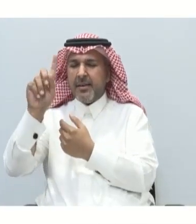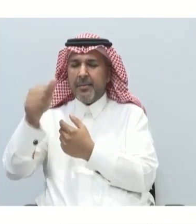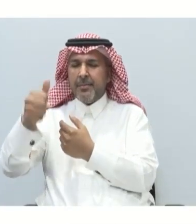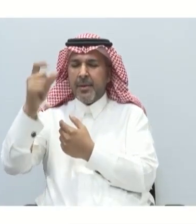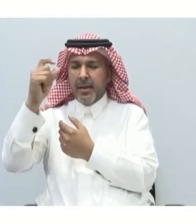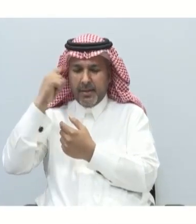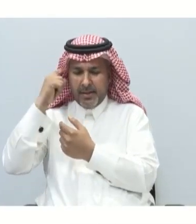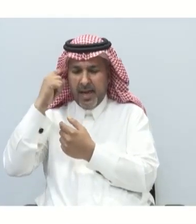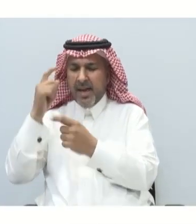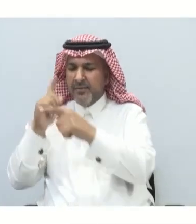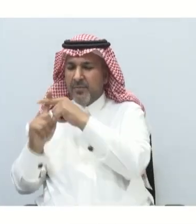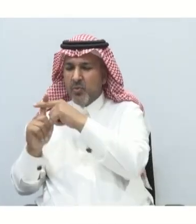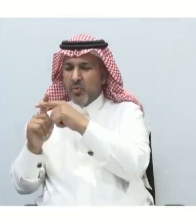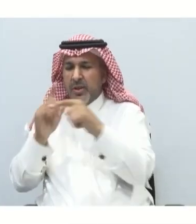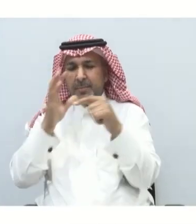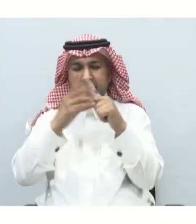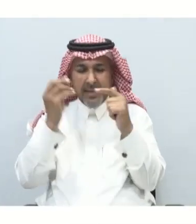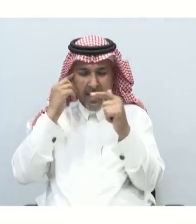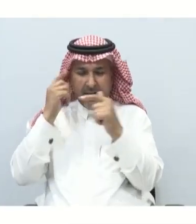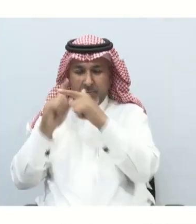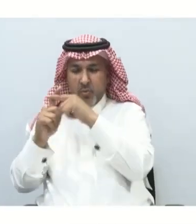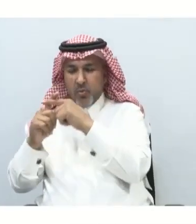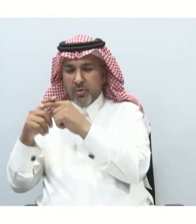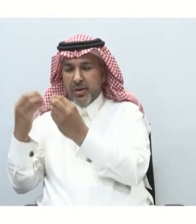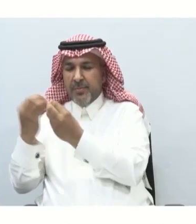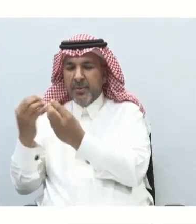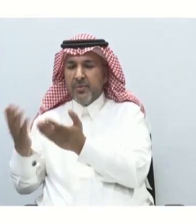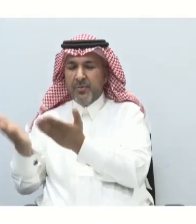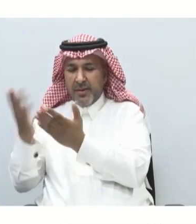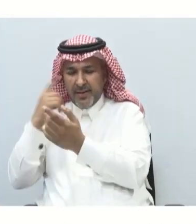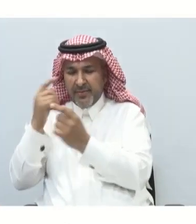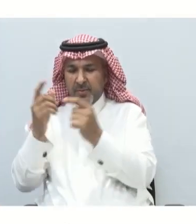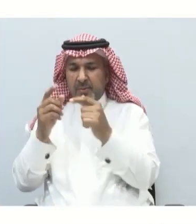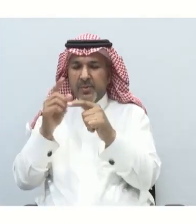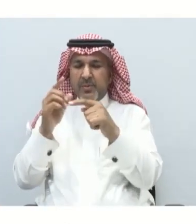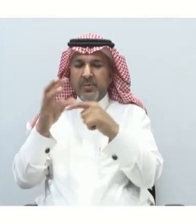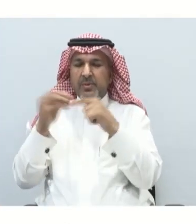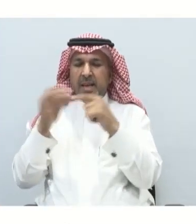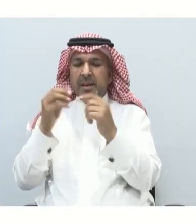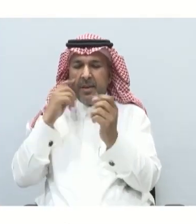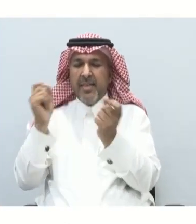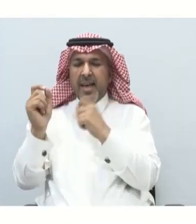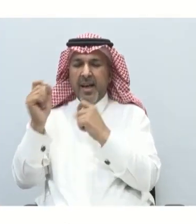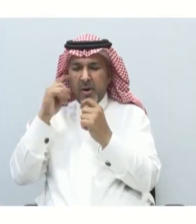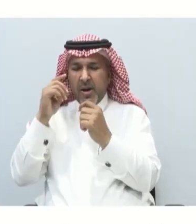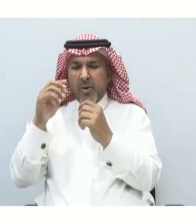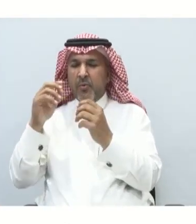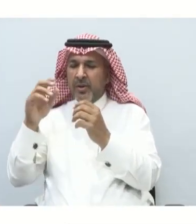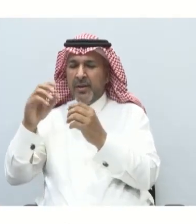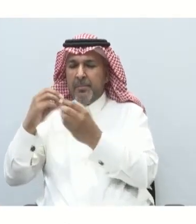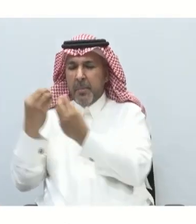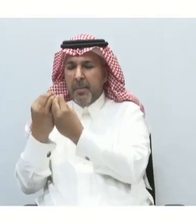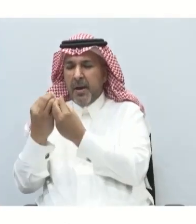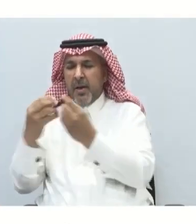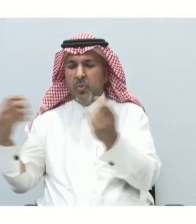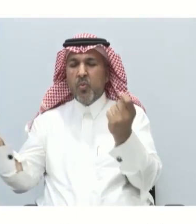ذكرنا اما معامل الانحدار الموجب يعني انه لزياده لكل زياده وحده واحده في اكس هناك زياده مقابله